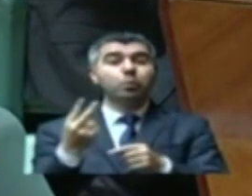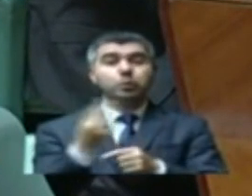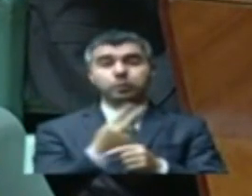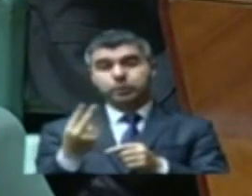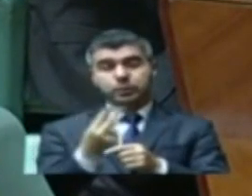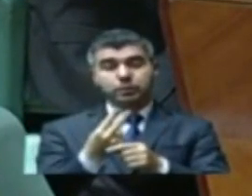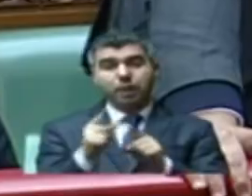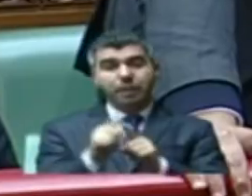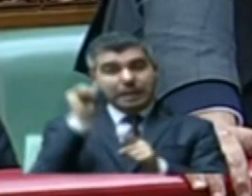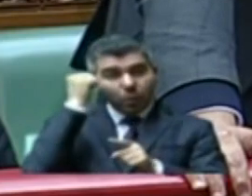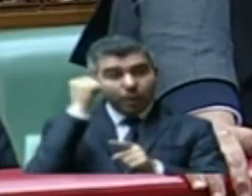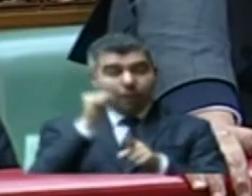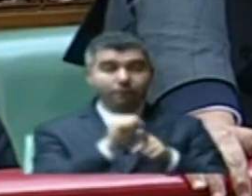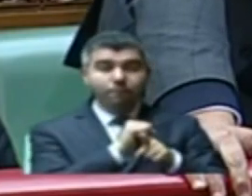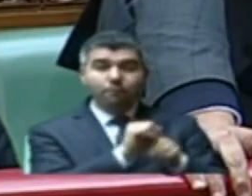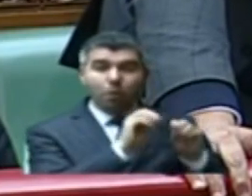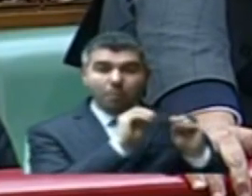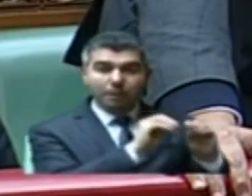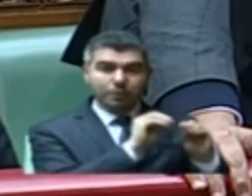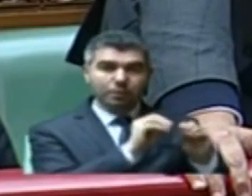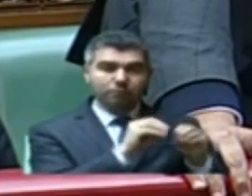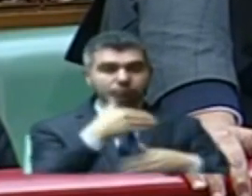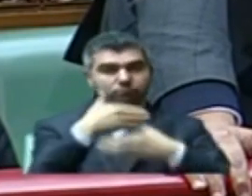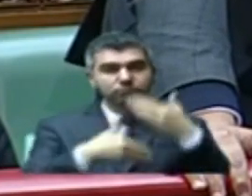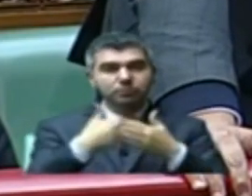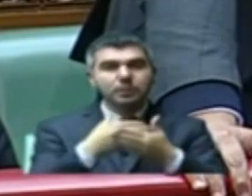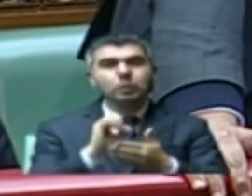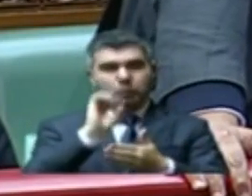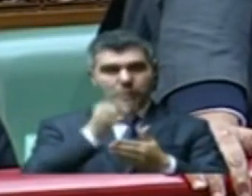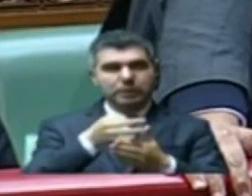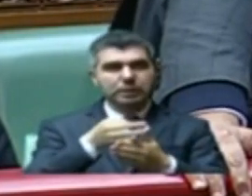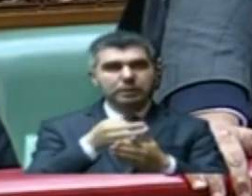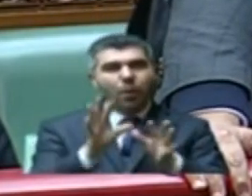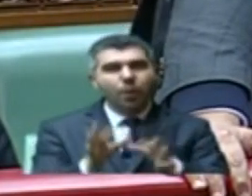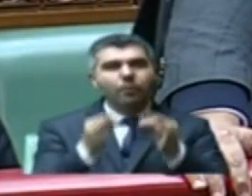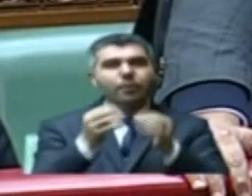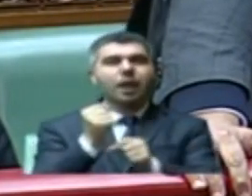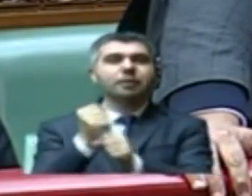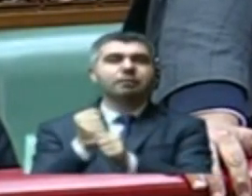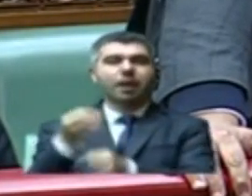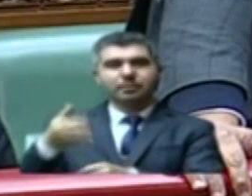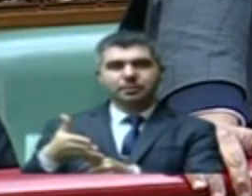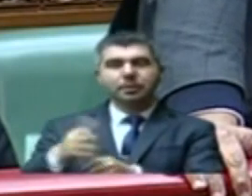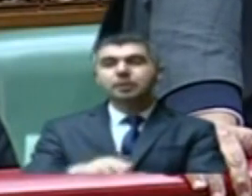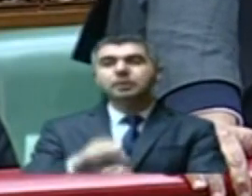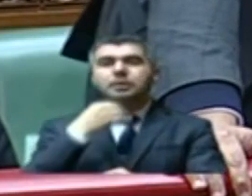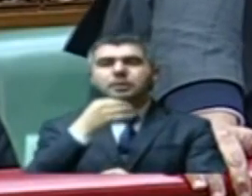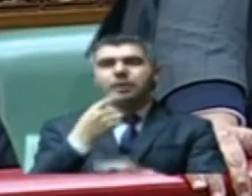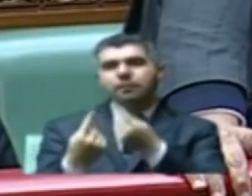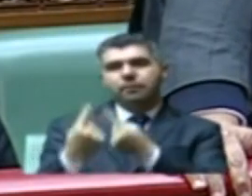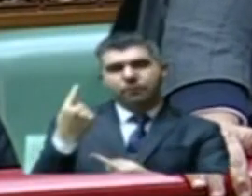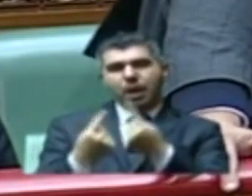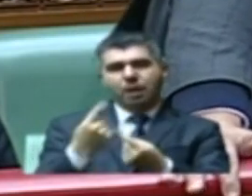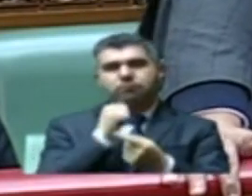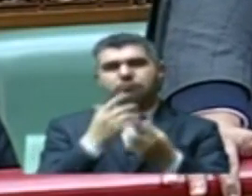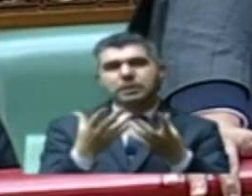ديال حاملي الشهادات اننا تنعجزوا اننا ندمجوهم في سوق الشغل. السيد الوزير نعطيك على سبيل المثال مثلا المناطق اللي تتزخر بواحد